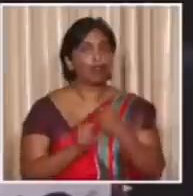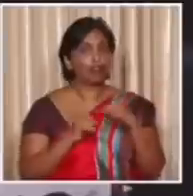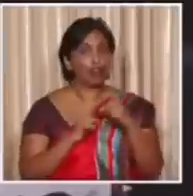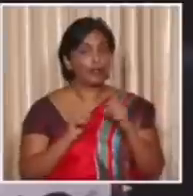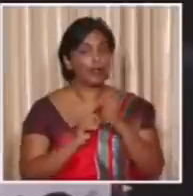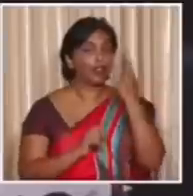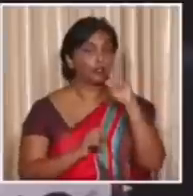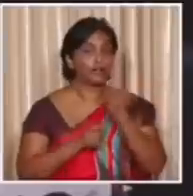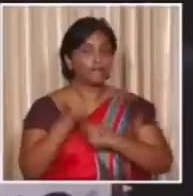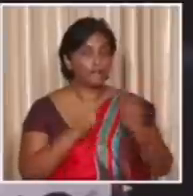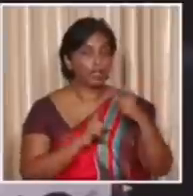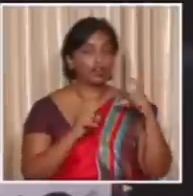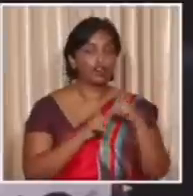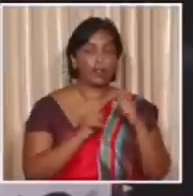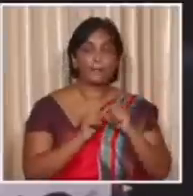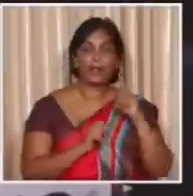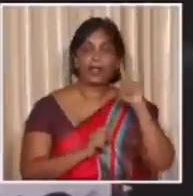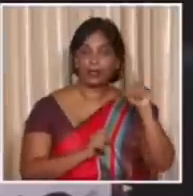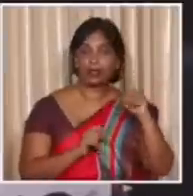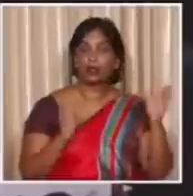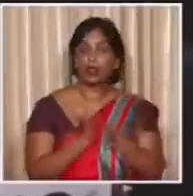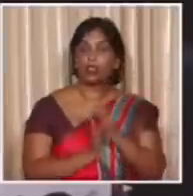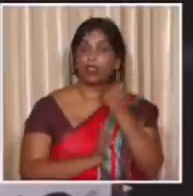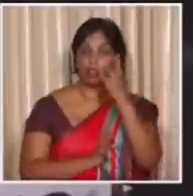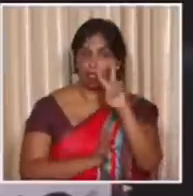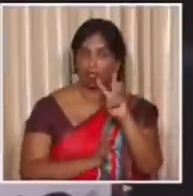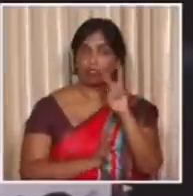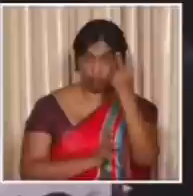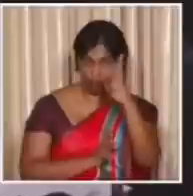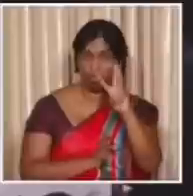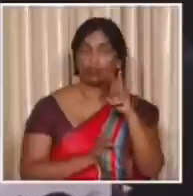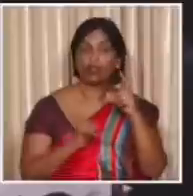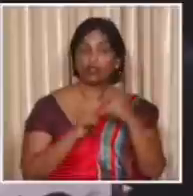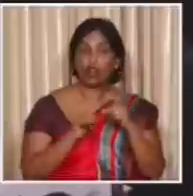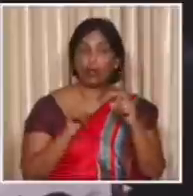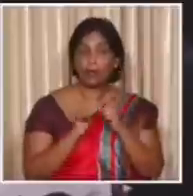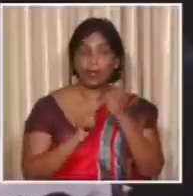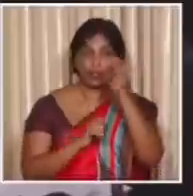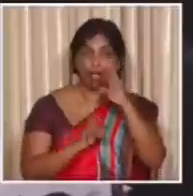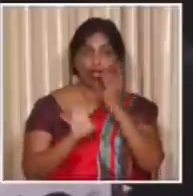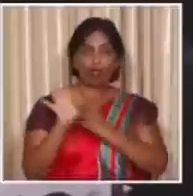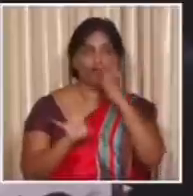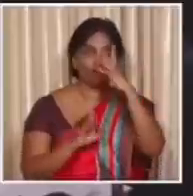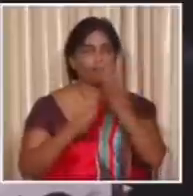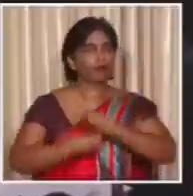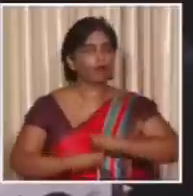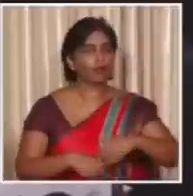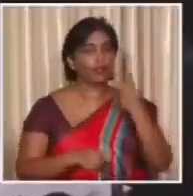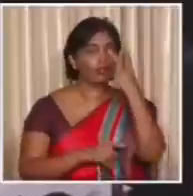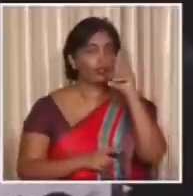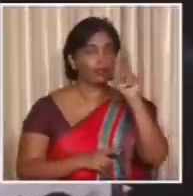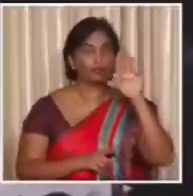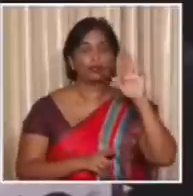12ක. විකුණලා ගත්ත ඩොලර් බිලියන 1.1ක්. ඩොලර් බිලියන 13ක් ගත්තා. ඩොලර් බිලියන 13ක් කාබාසිනේ කළ අවුරුදු 4මාරක් ඇතුළත